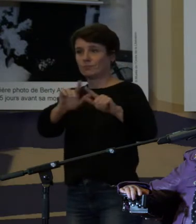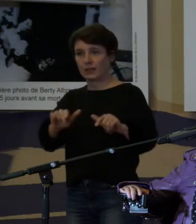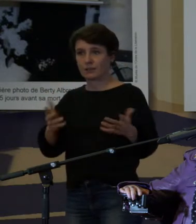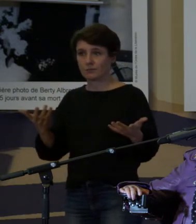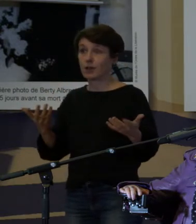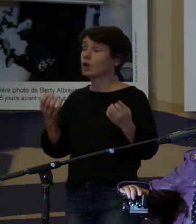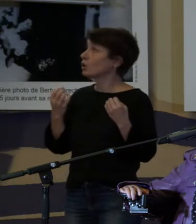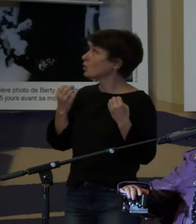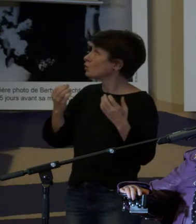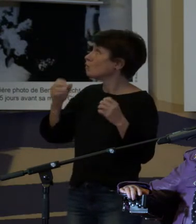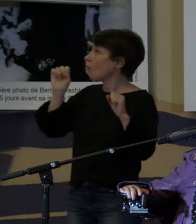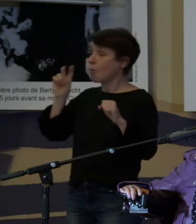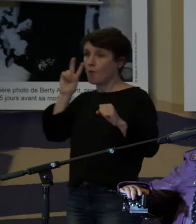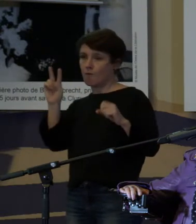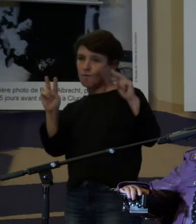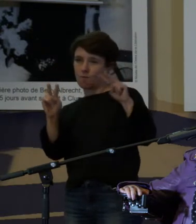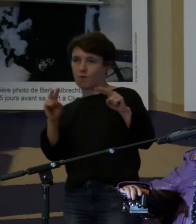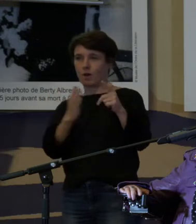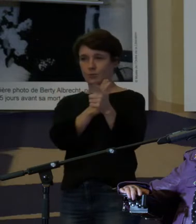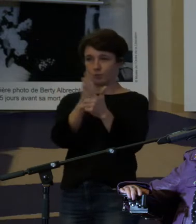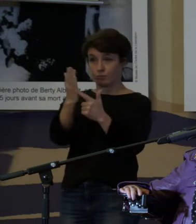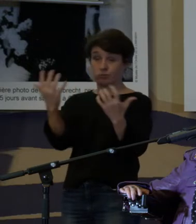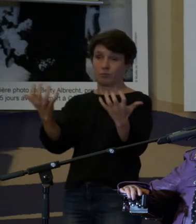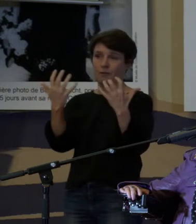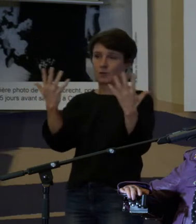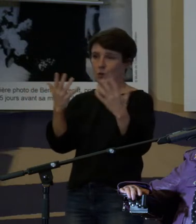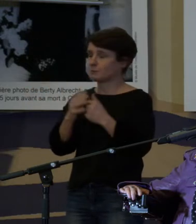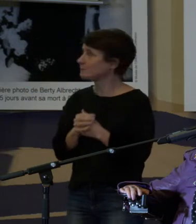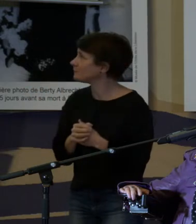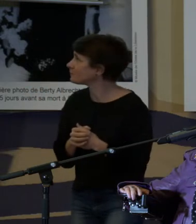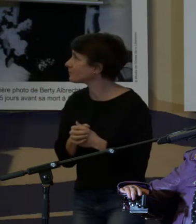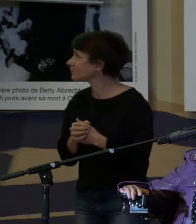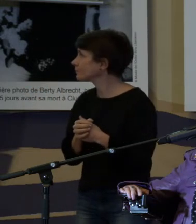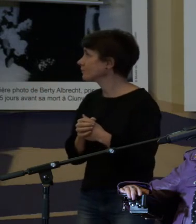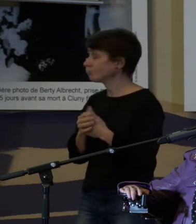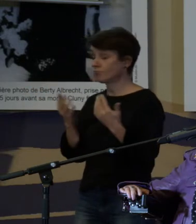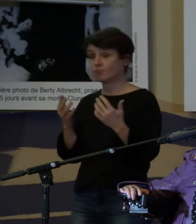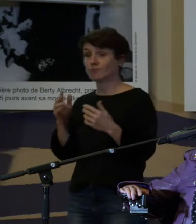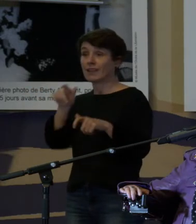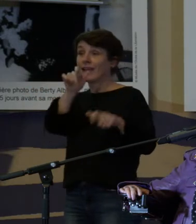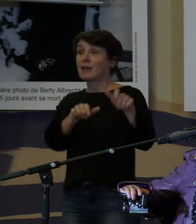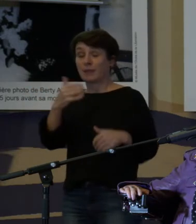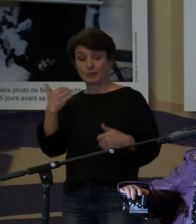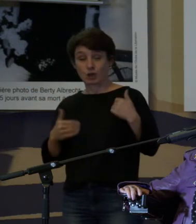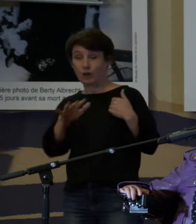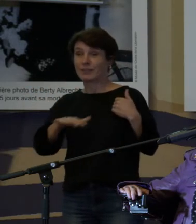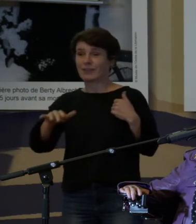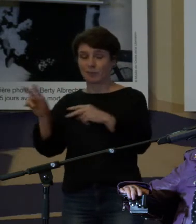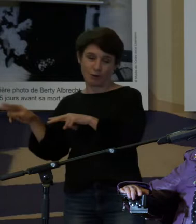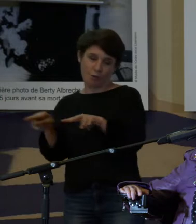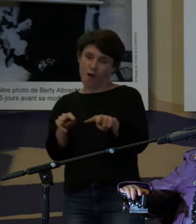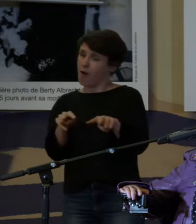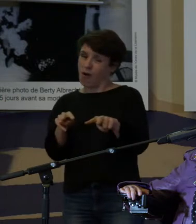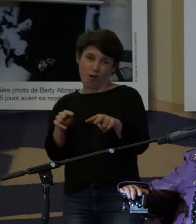manifeste sous deux aspects particulièrement saillants, soit le fait de considérer que ces personnes sont irrémédiablement